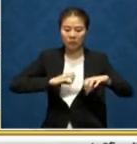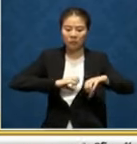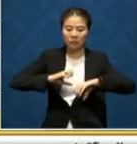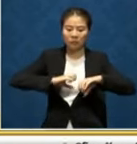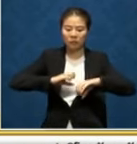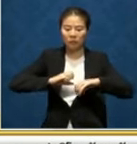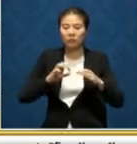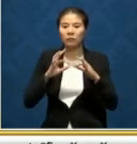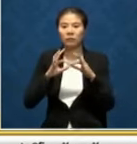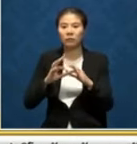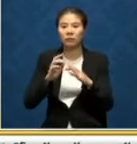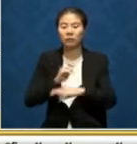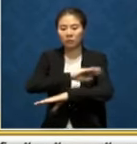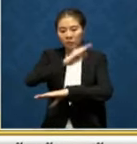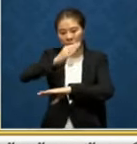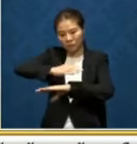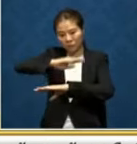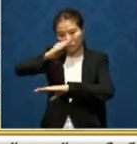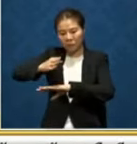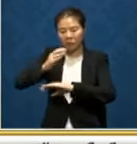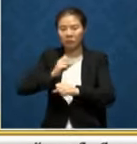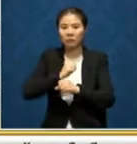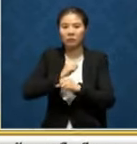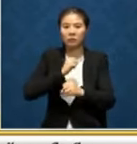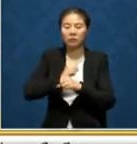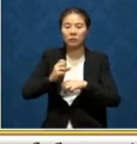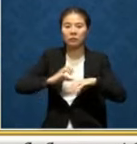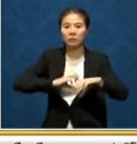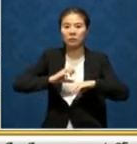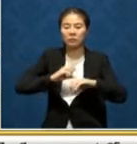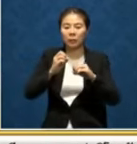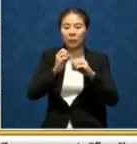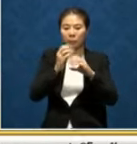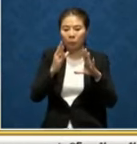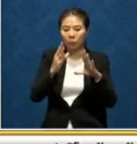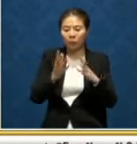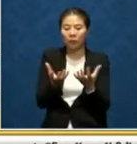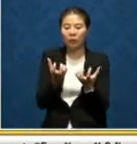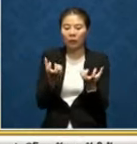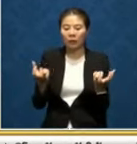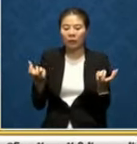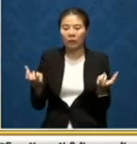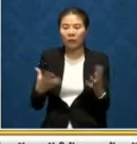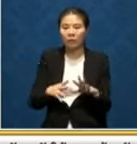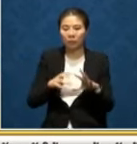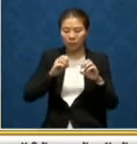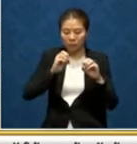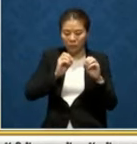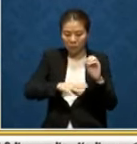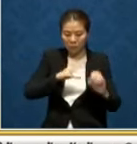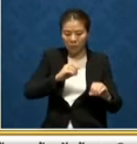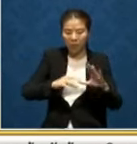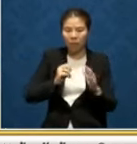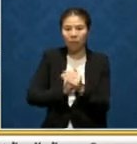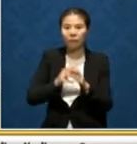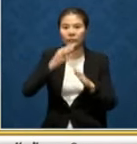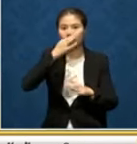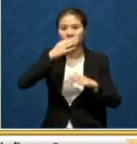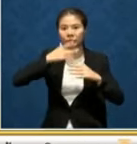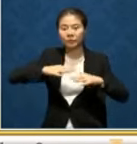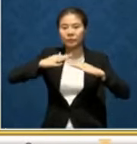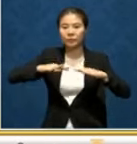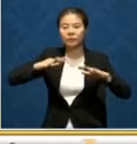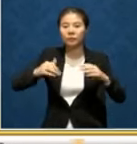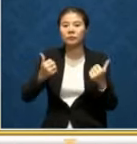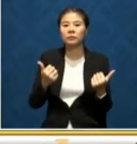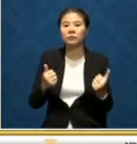ภูเขาเพื่อนำไปถมทะเลได้เห็นกลุ่มนายทุนแค่บางกลุ่มค่ะที่ได้รับการคัดเลือกมาร่วมทุนและรับประโยชน์จากโครง